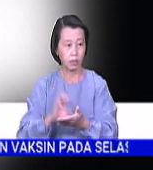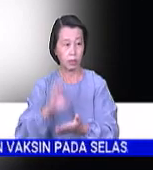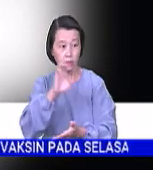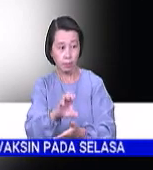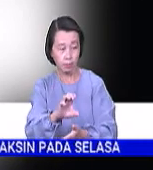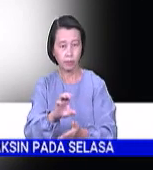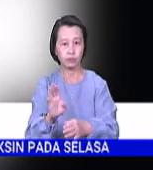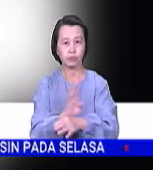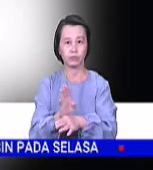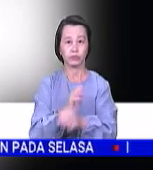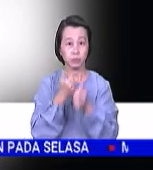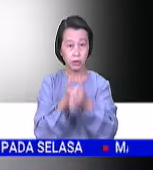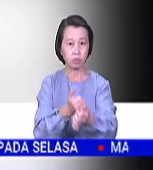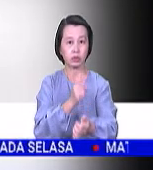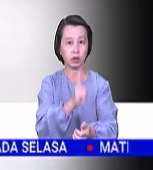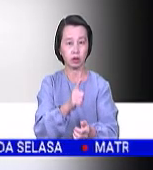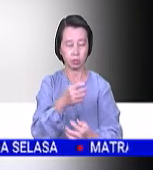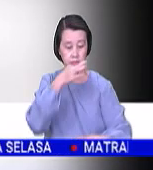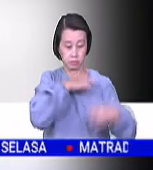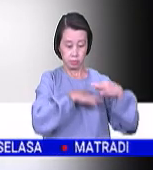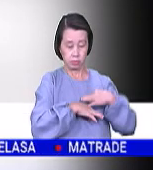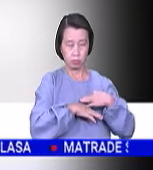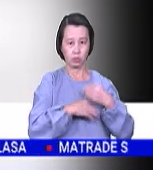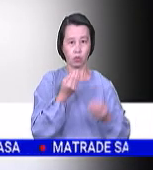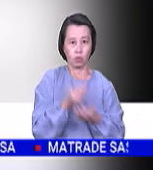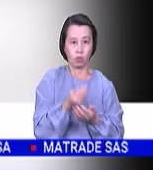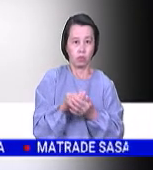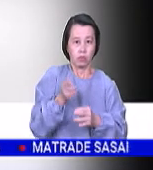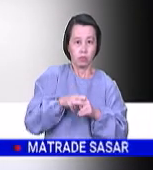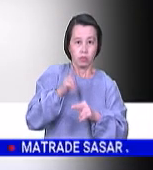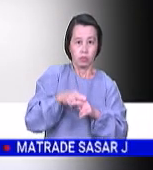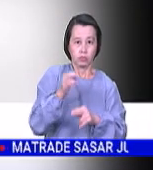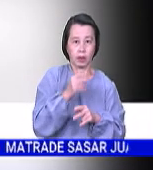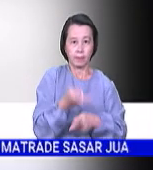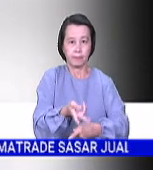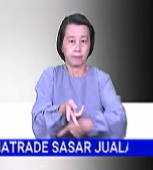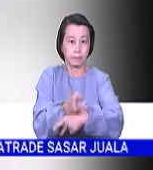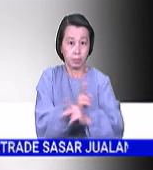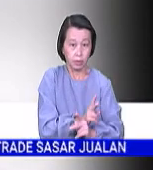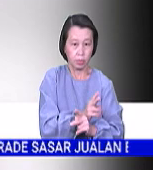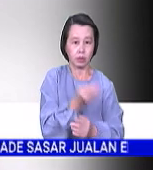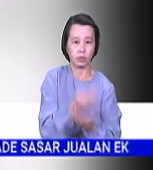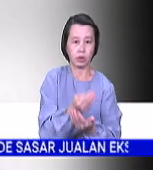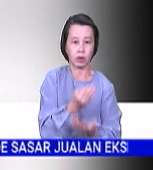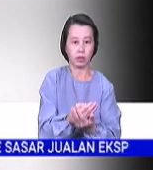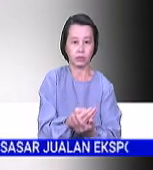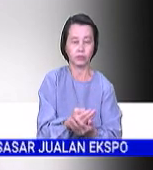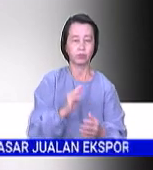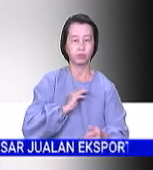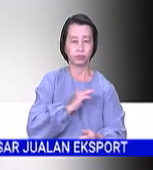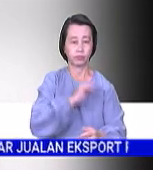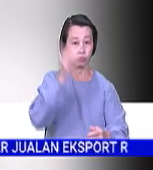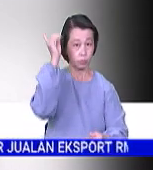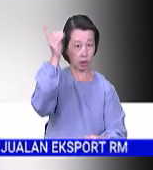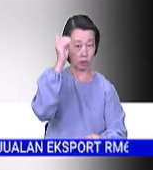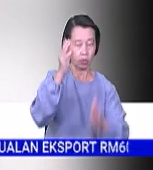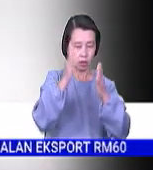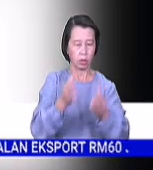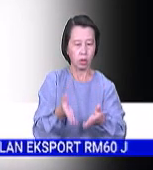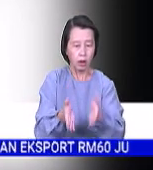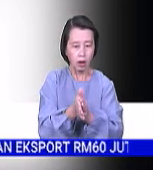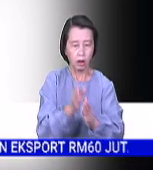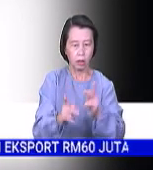pelaburan, perniagaan patuh syariah, keuntungan, gandaan wang dan juga pinjaman wang. Majlis Dakwah Negara menyeru agar orang